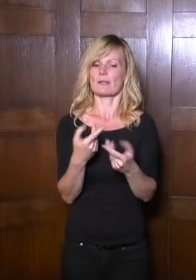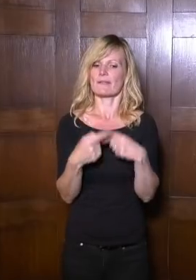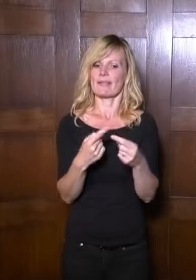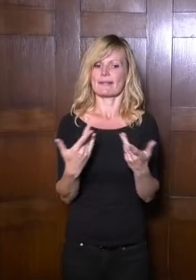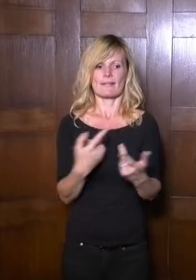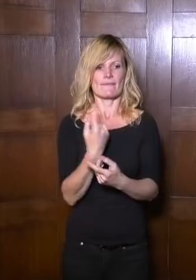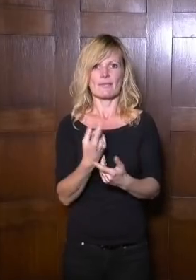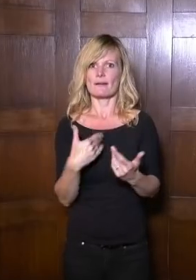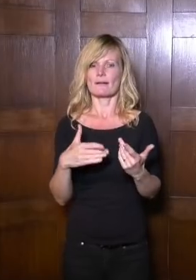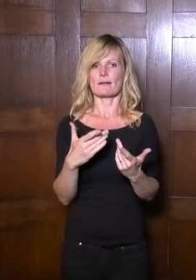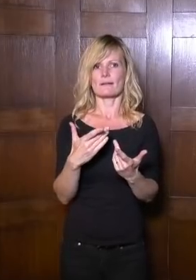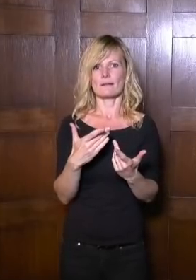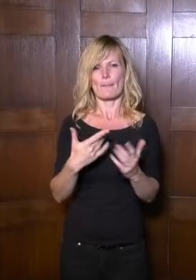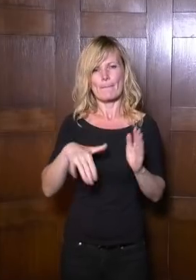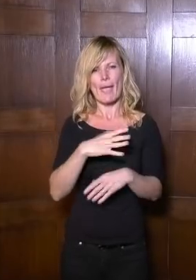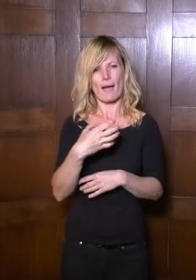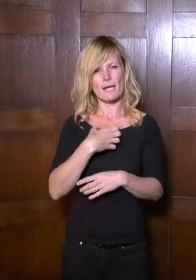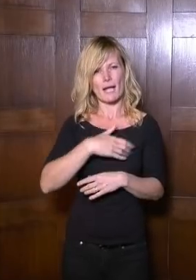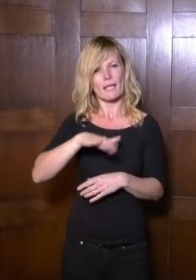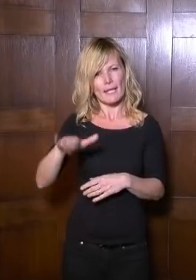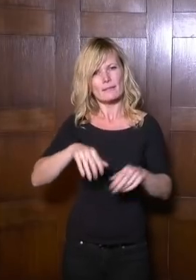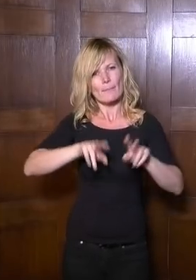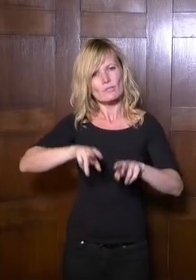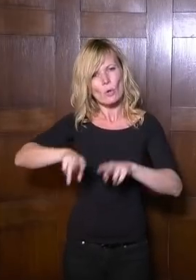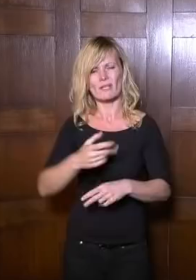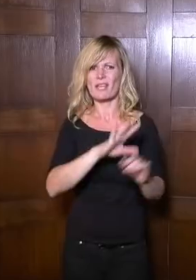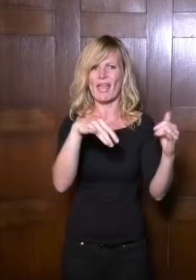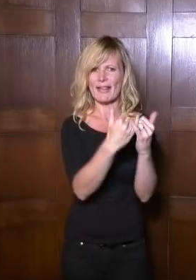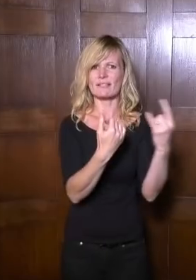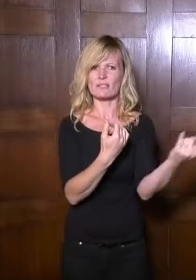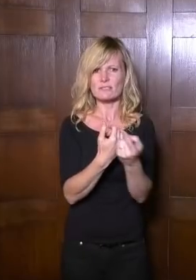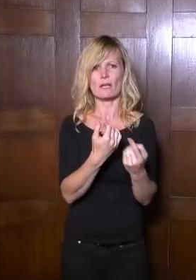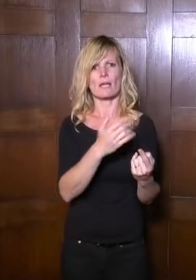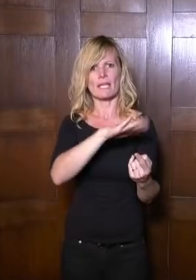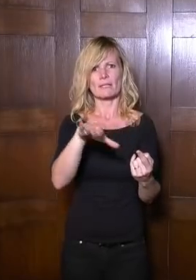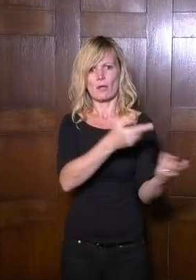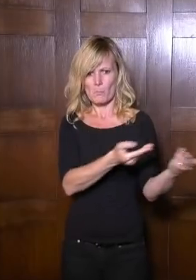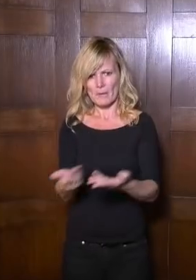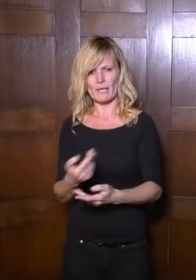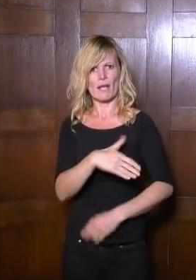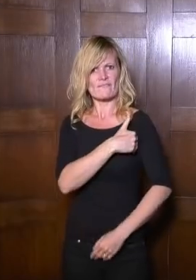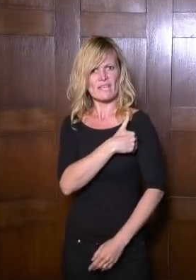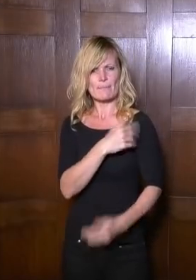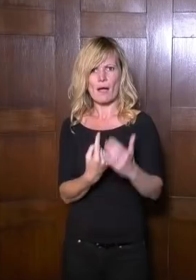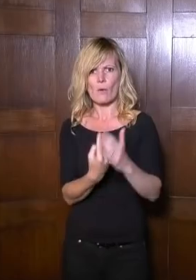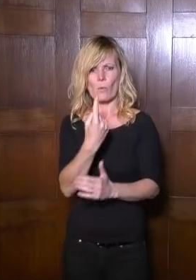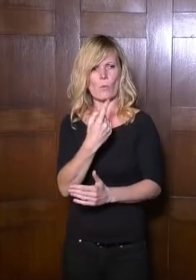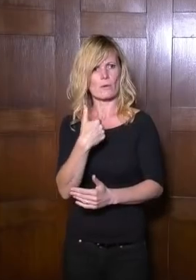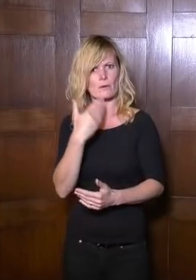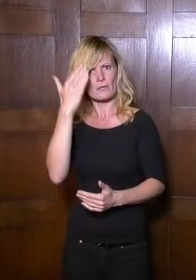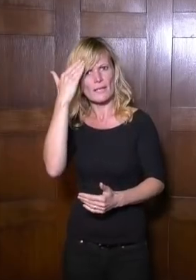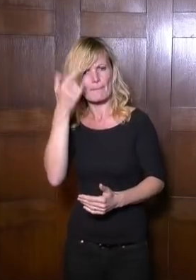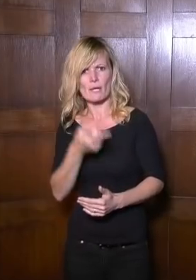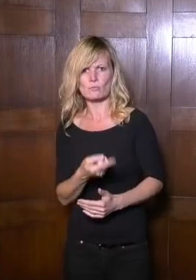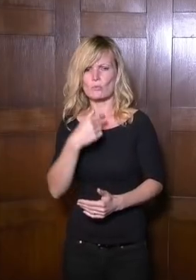hat, dass wir zunehmend kranke Kinder betreuen. Eltern, die ihre Kinder wirklich mit Fieber oder mit erhöhter Temperatur, mit Husten, Schnupfen in die Einrichtung bringen,